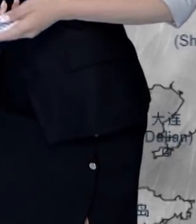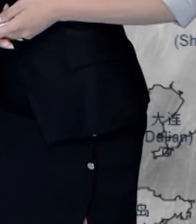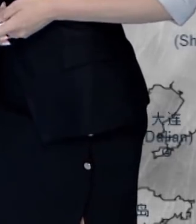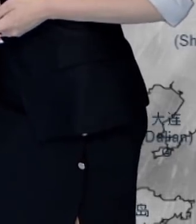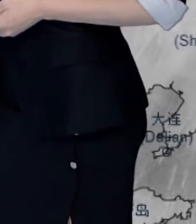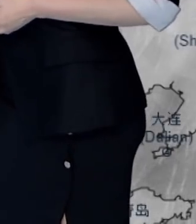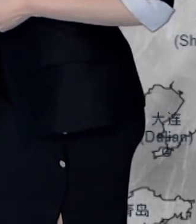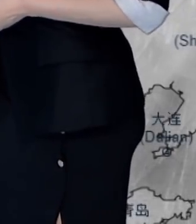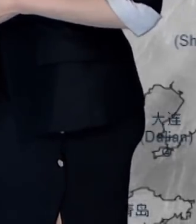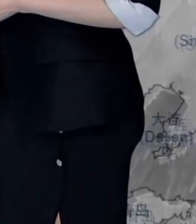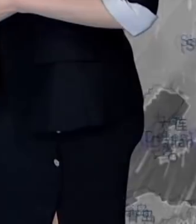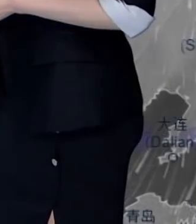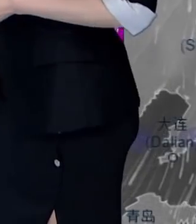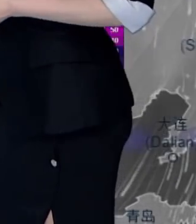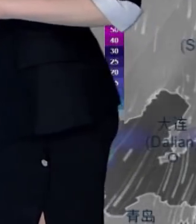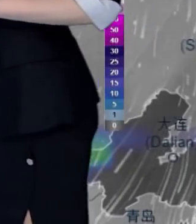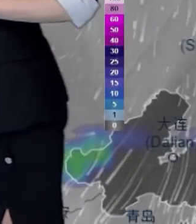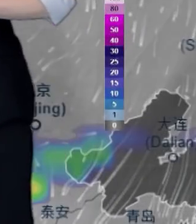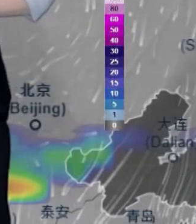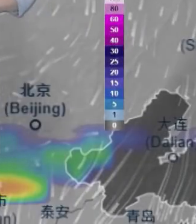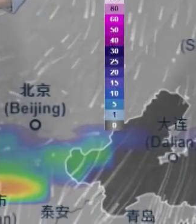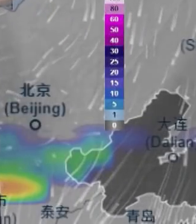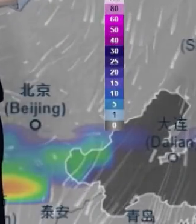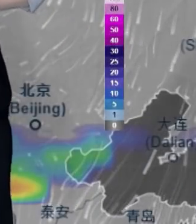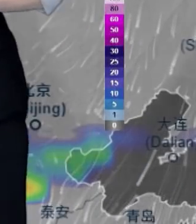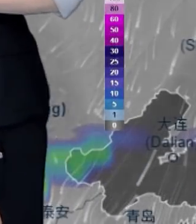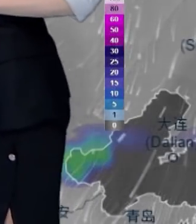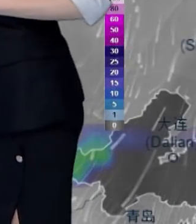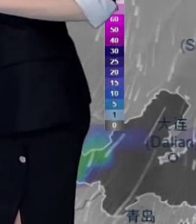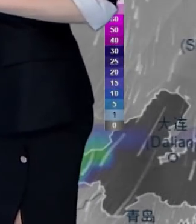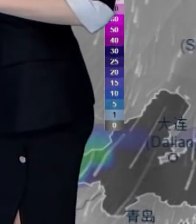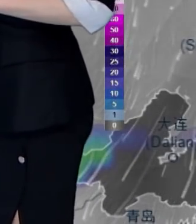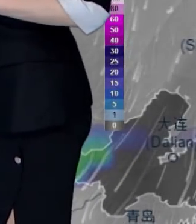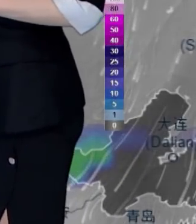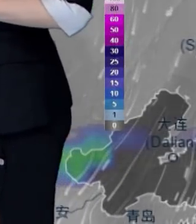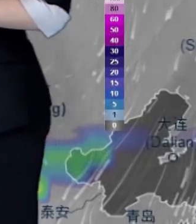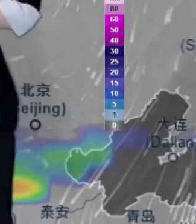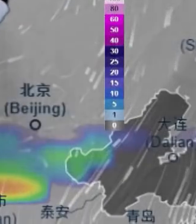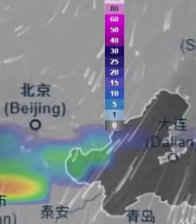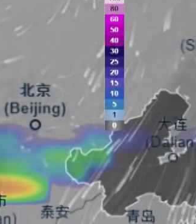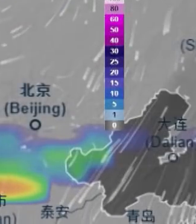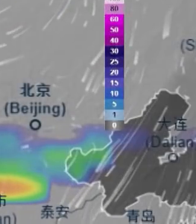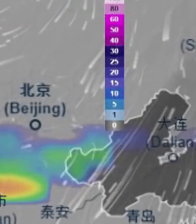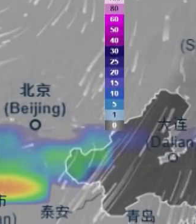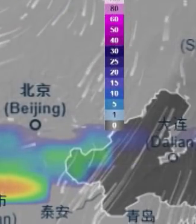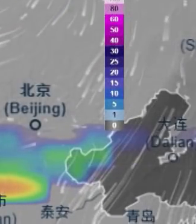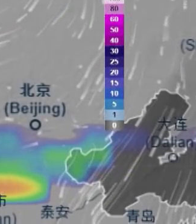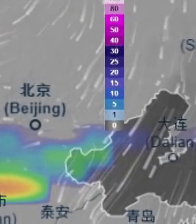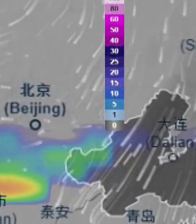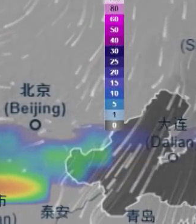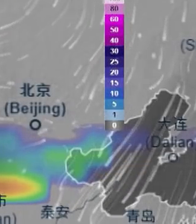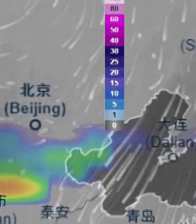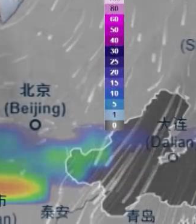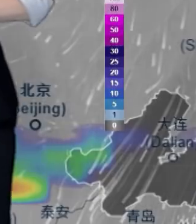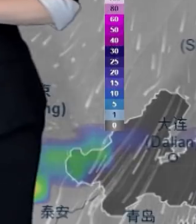үлдээ. Хурд ундасны хувьд бол шөндөө нийт нутгаараа хурд ундас орохгүй. За харин маргааш өдөртөө баруун аймагт нутгийн баруун хэсгээр хурд ундас